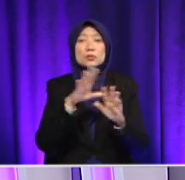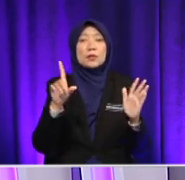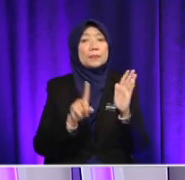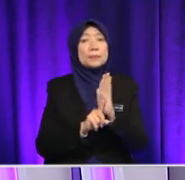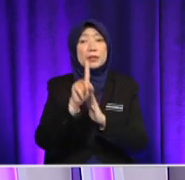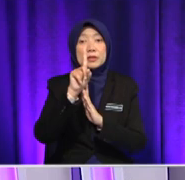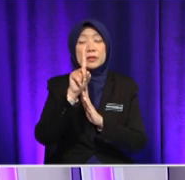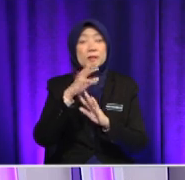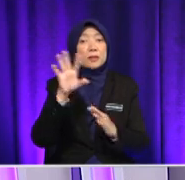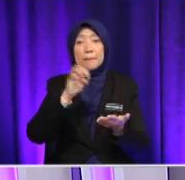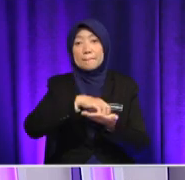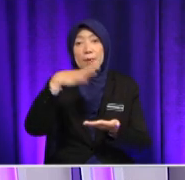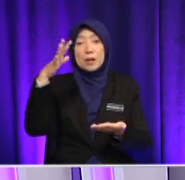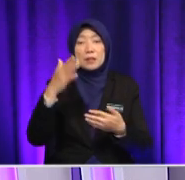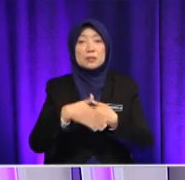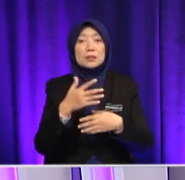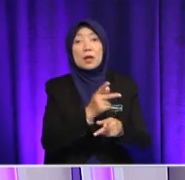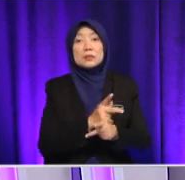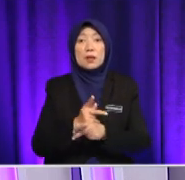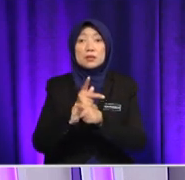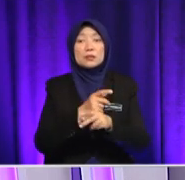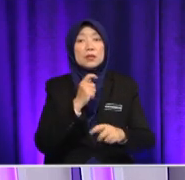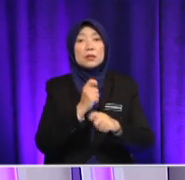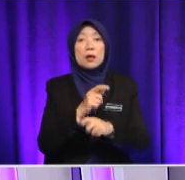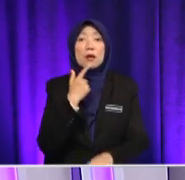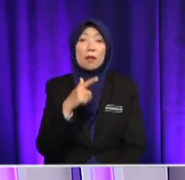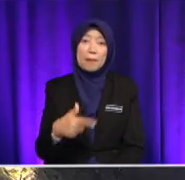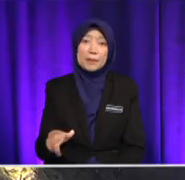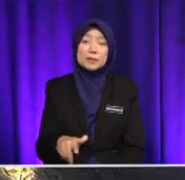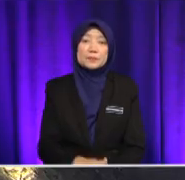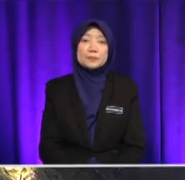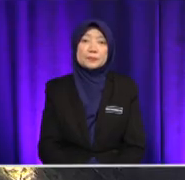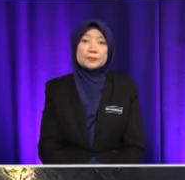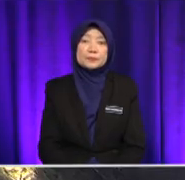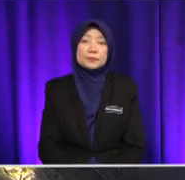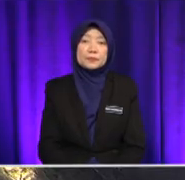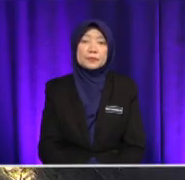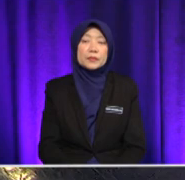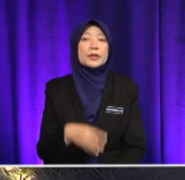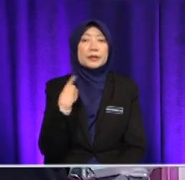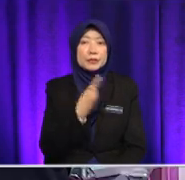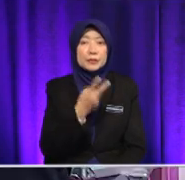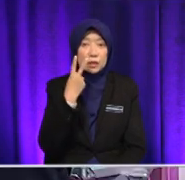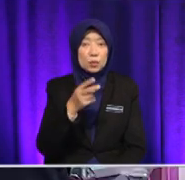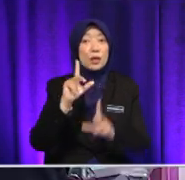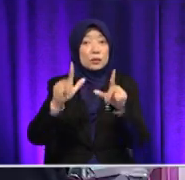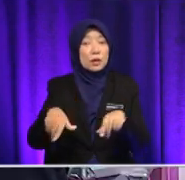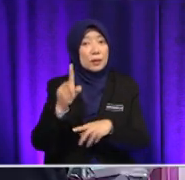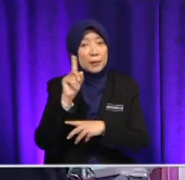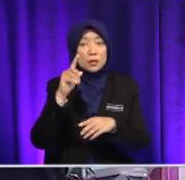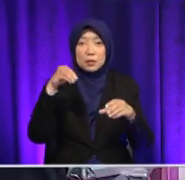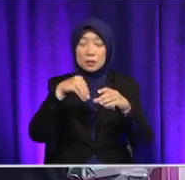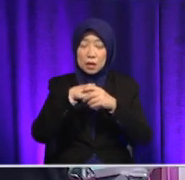dan juga mudah dan dia tahan lama Oke kalau kita tengok juga kita nak letak di mana dalam